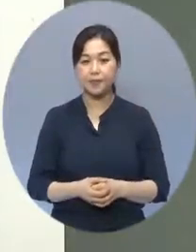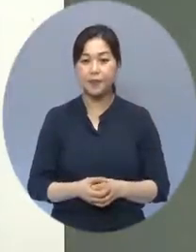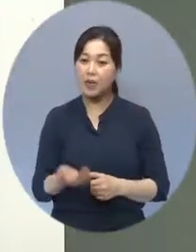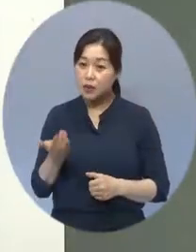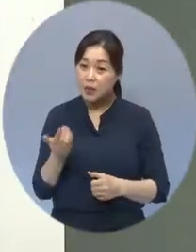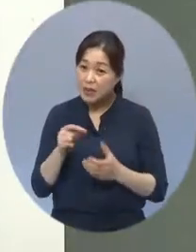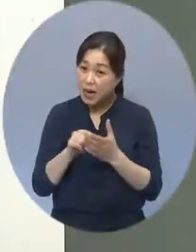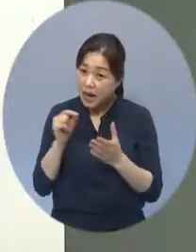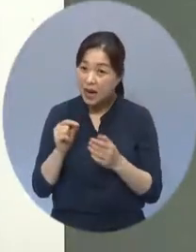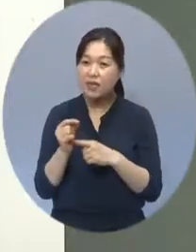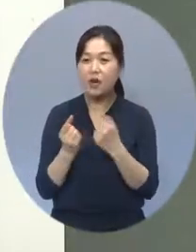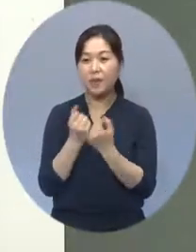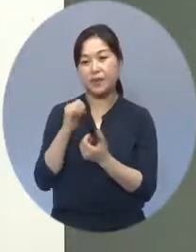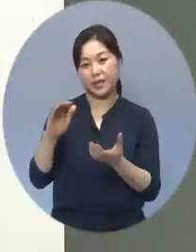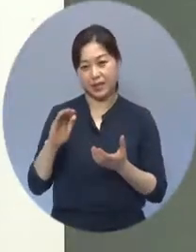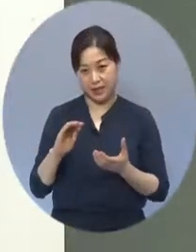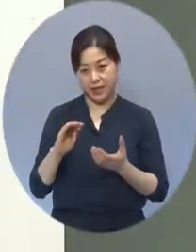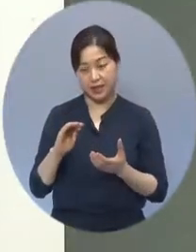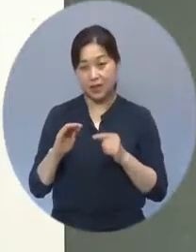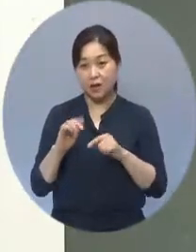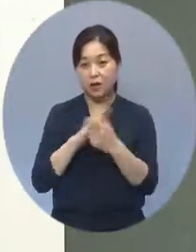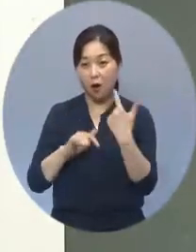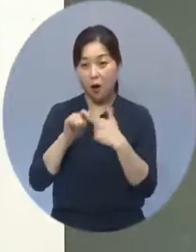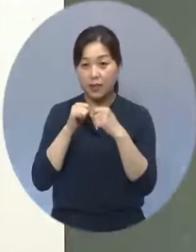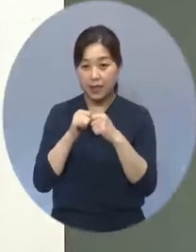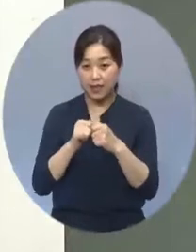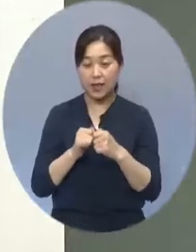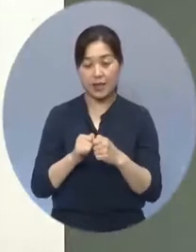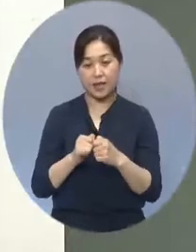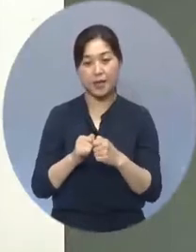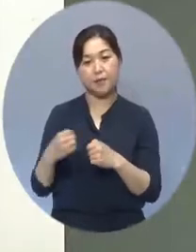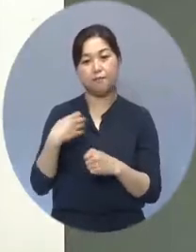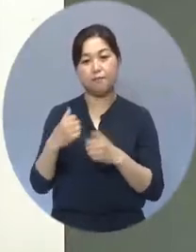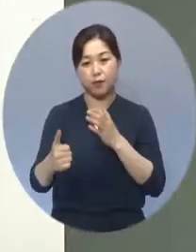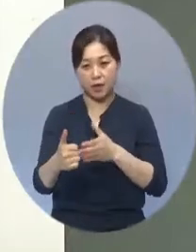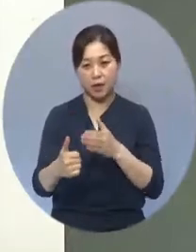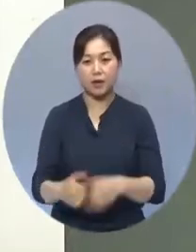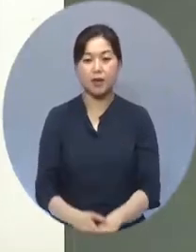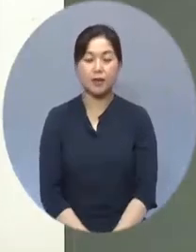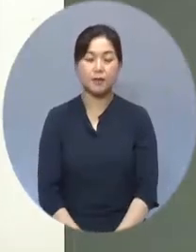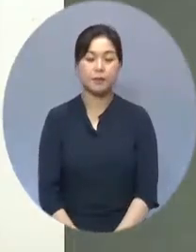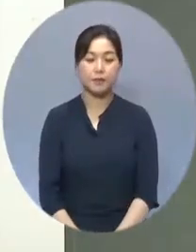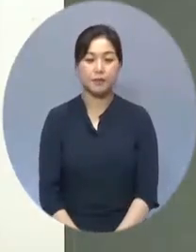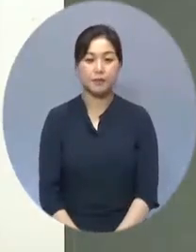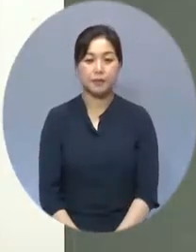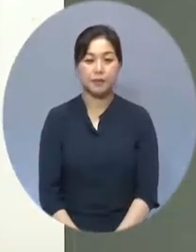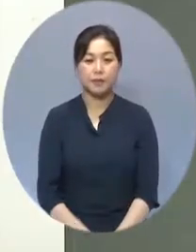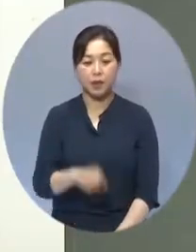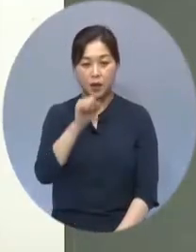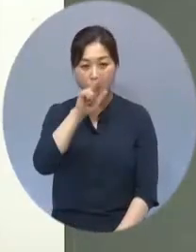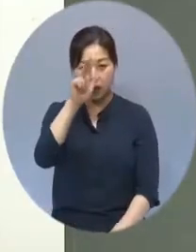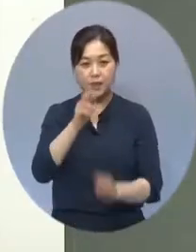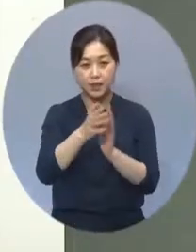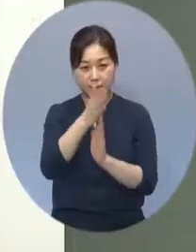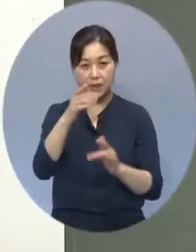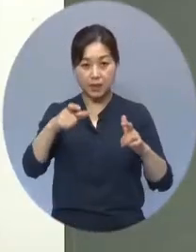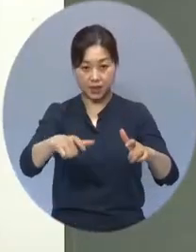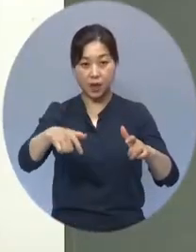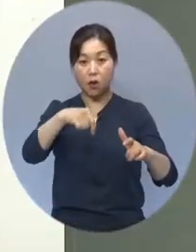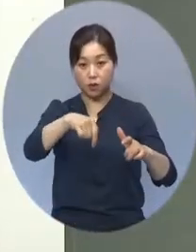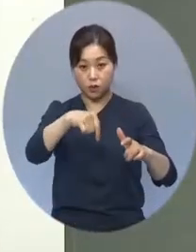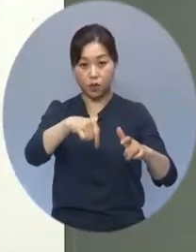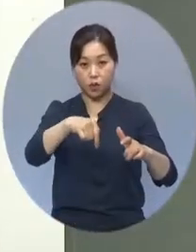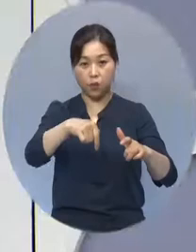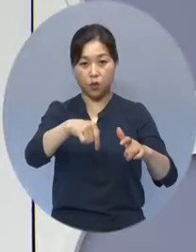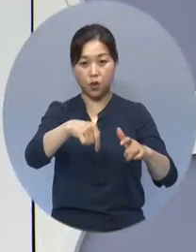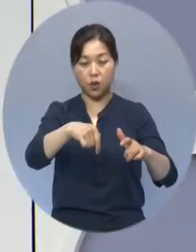간단히 하셨는데 네. 좀 세부적으로 말씀하신다면은 우리 지금 용인시를 중심으로 해서 지금